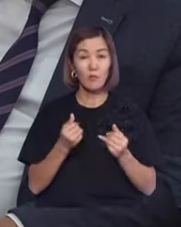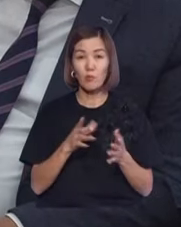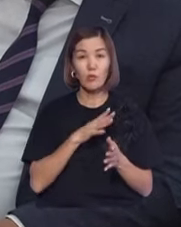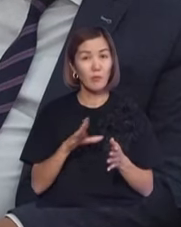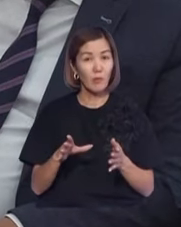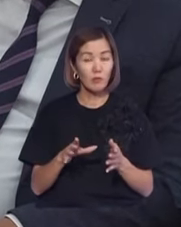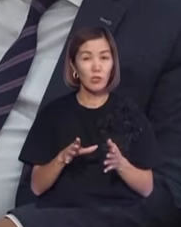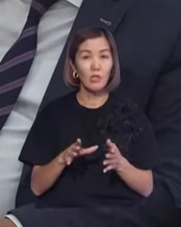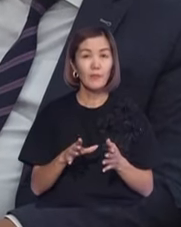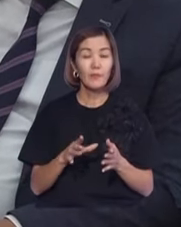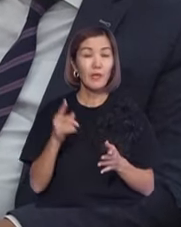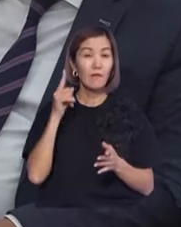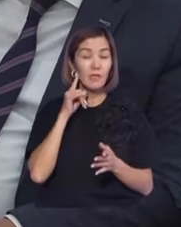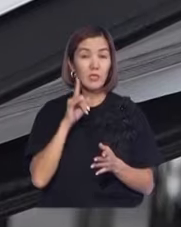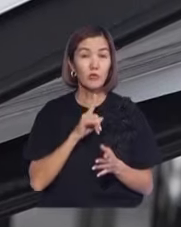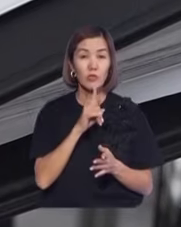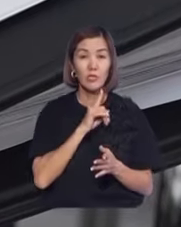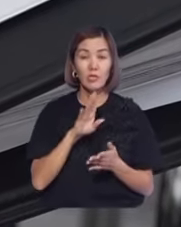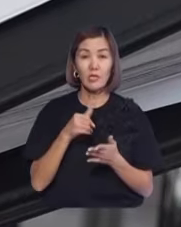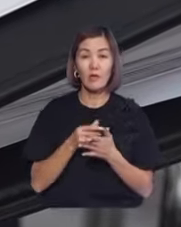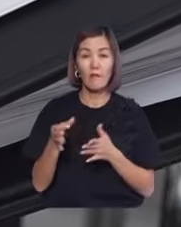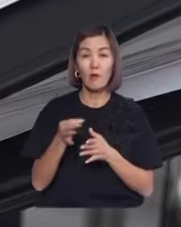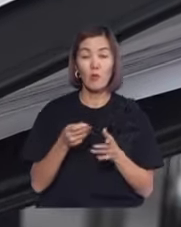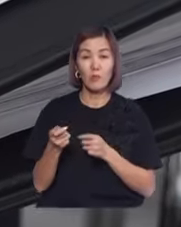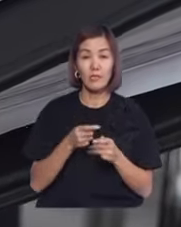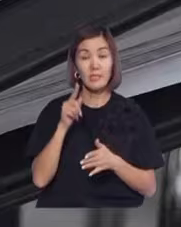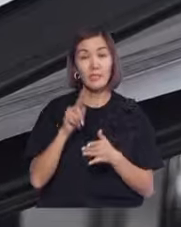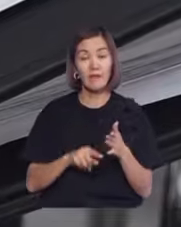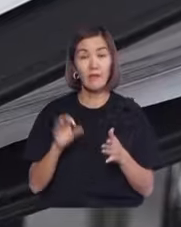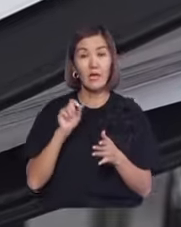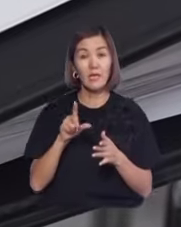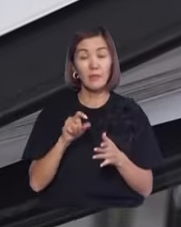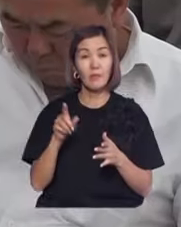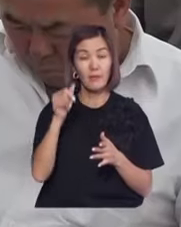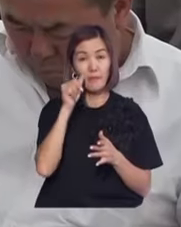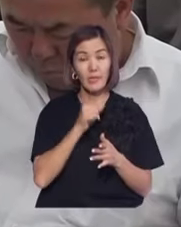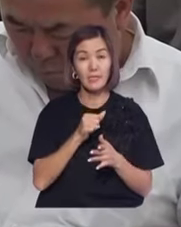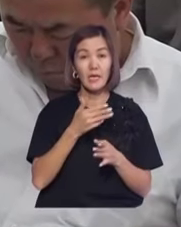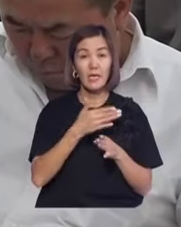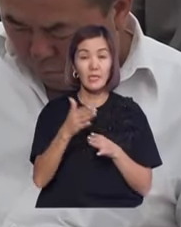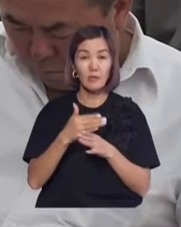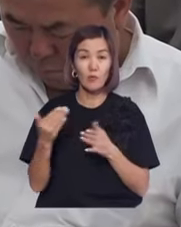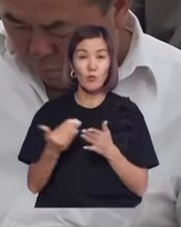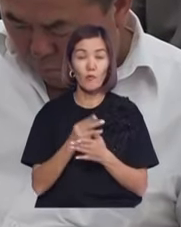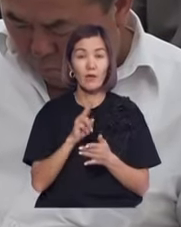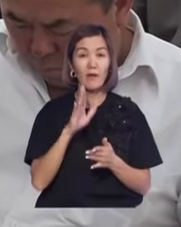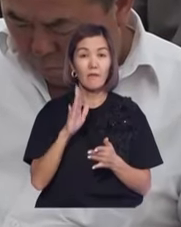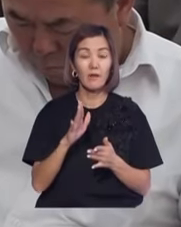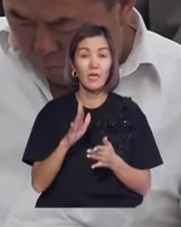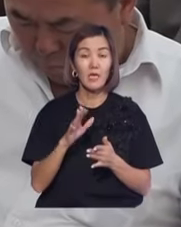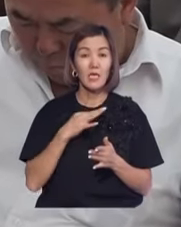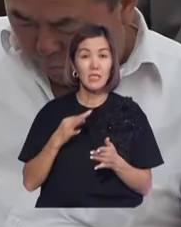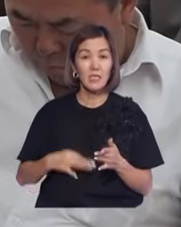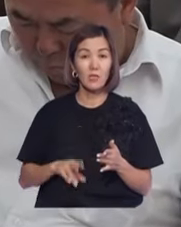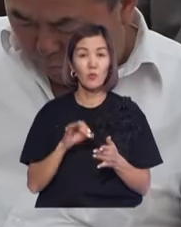не получил ее. Выслушав женщину, глава области заверил ее, что в октябре месяце при распределении новых квартир сыну